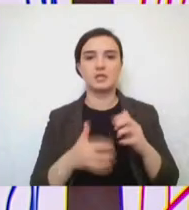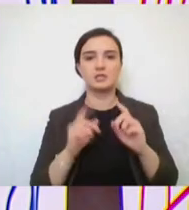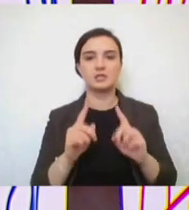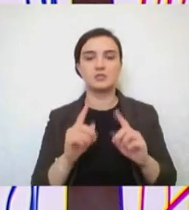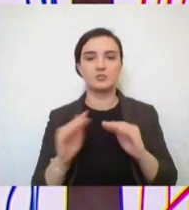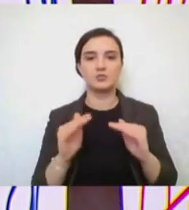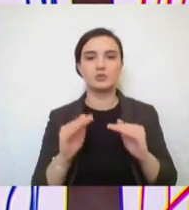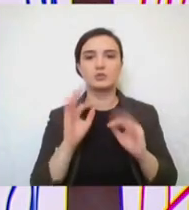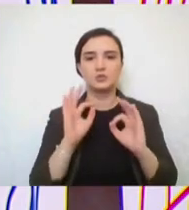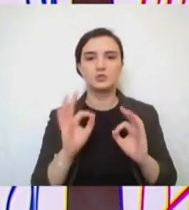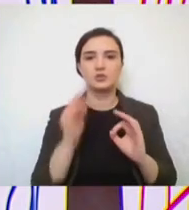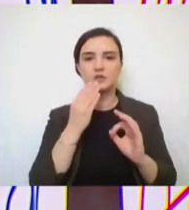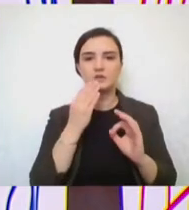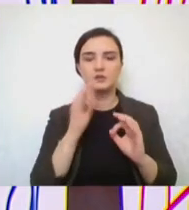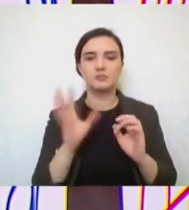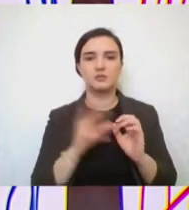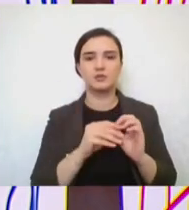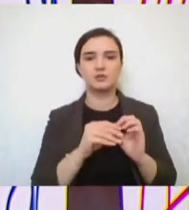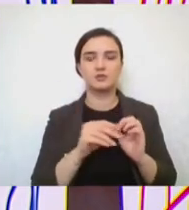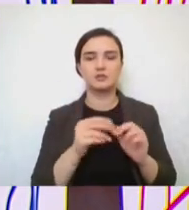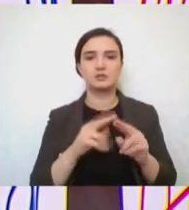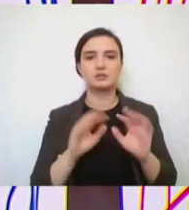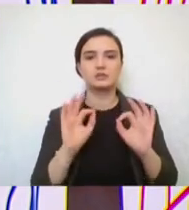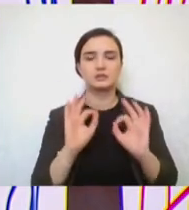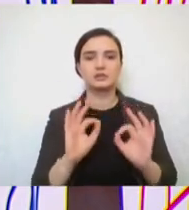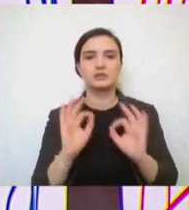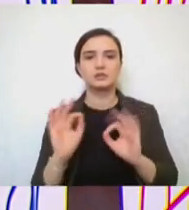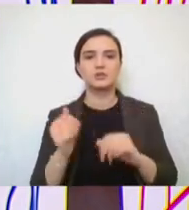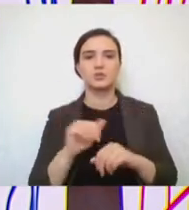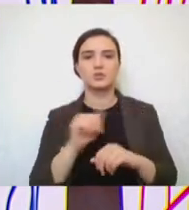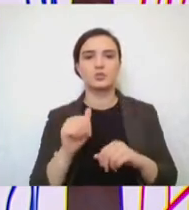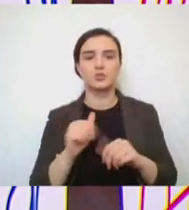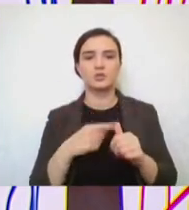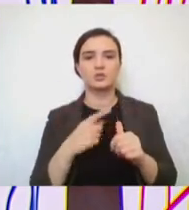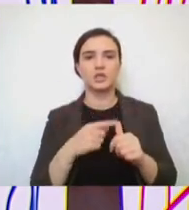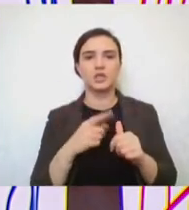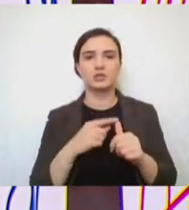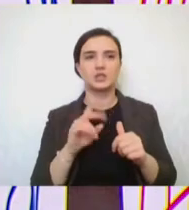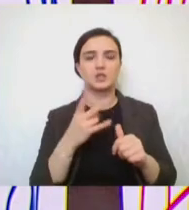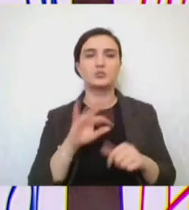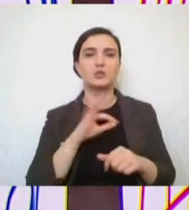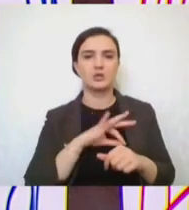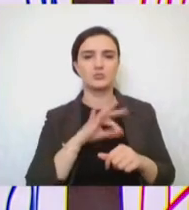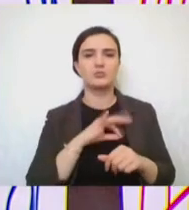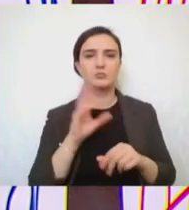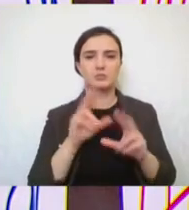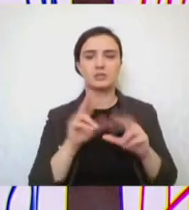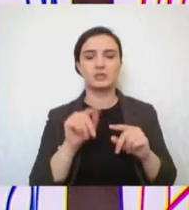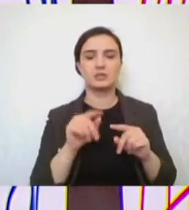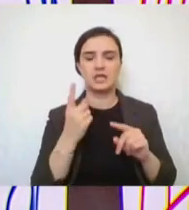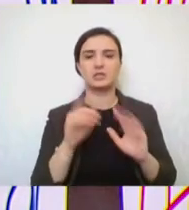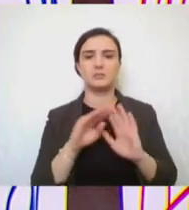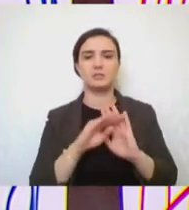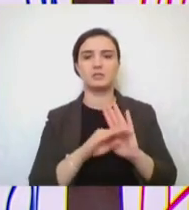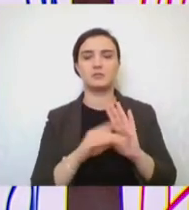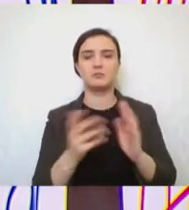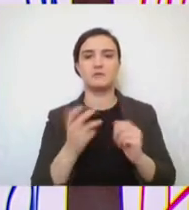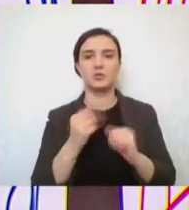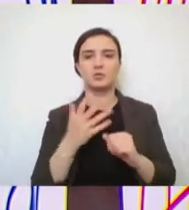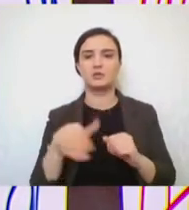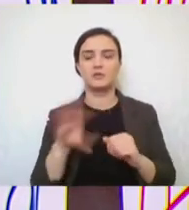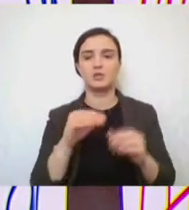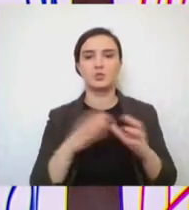რაციონალური კვება, წესიერი, როგორი სახელითაც არ უნდა გამოიყენოთ. პრინციპი არის ასეთი: მივიღოთ ყველა ჯგუფის